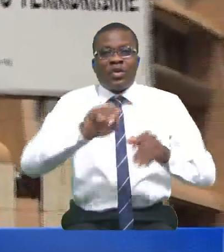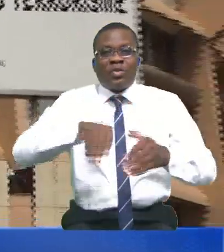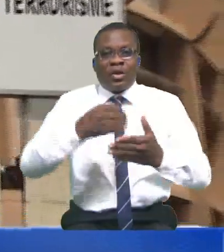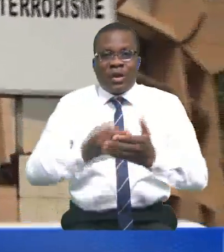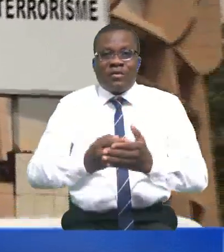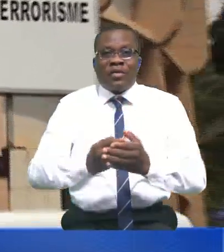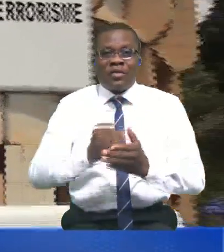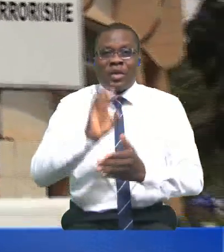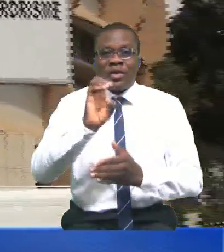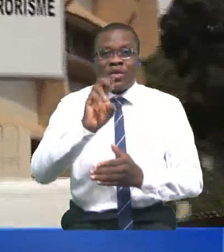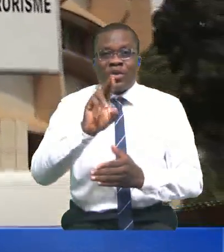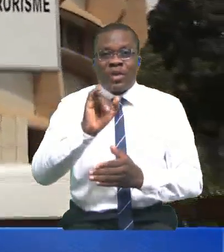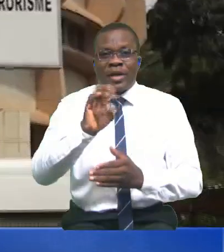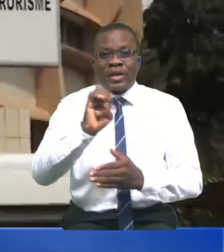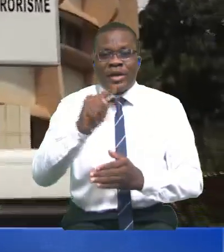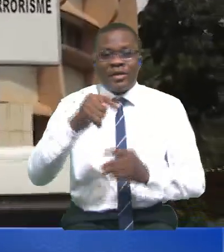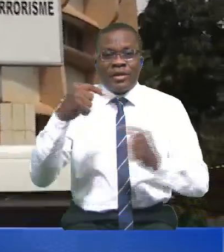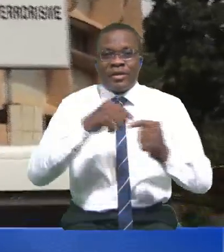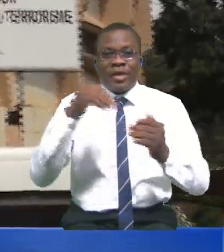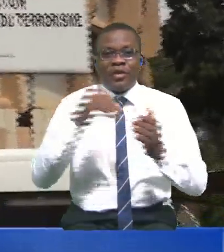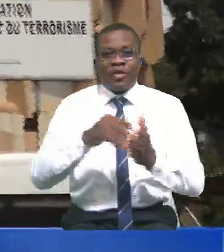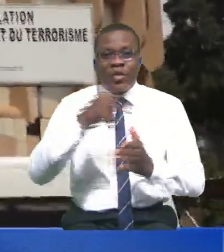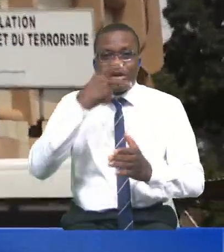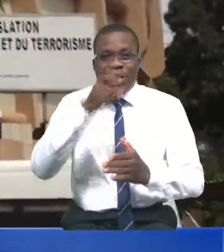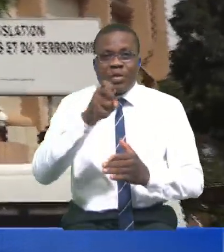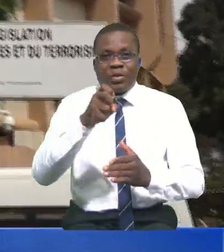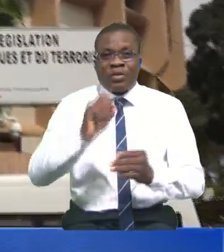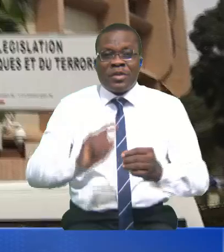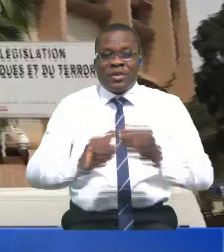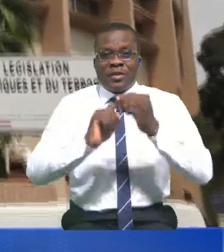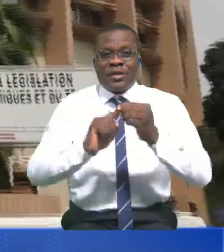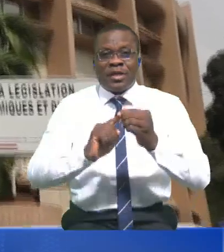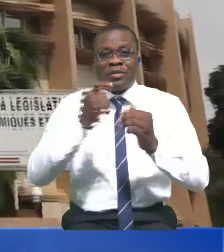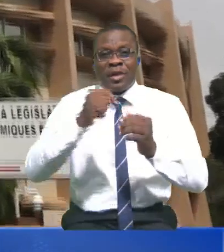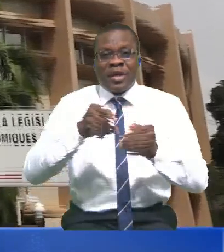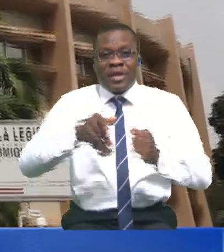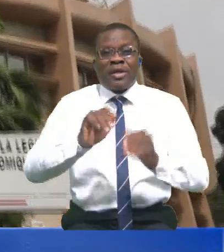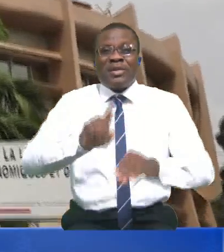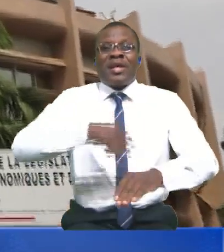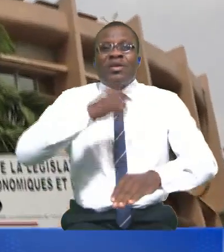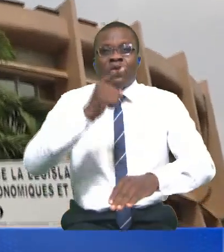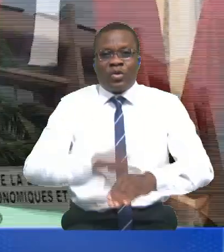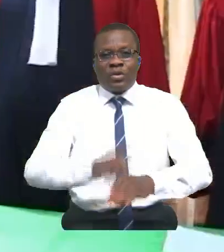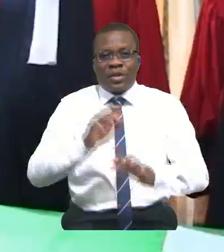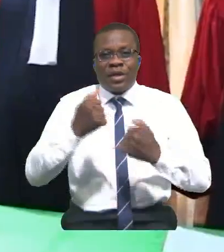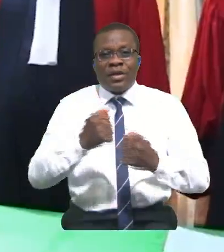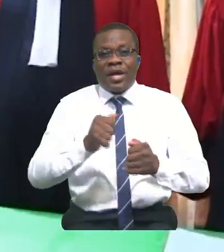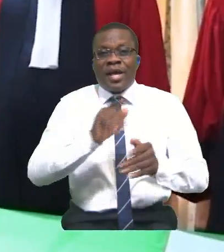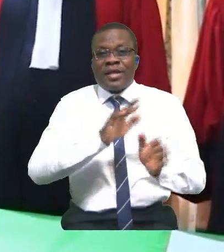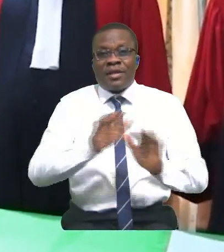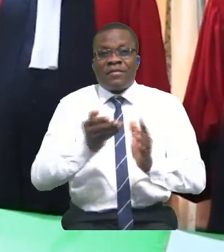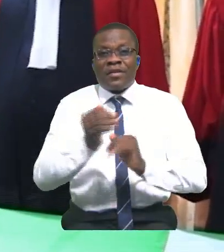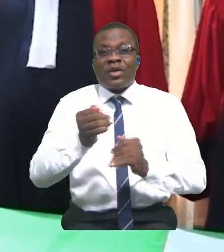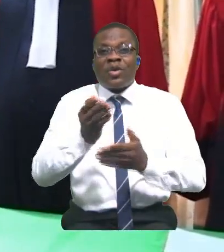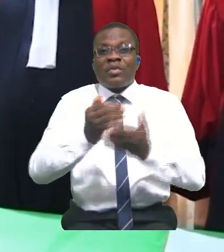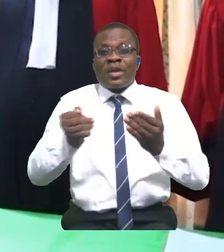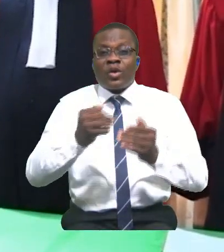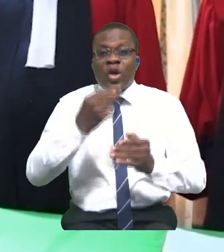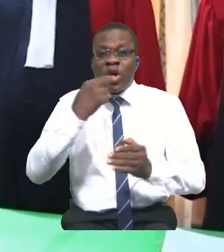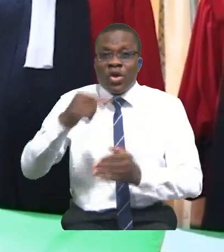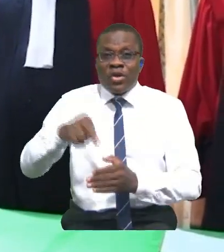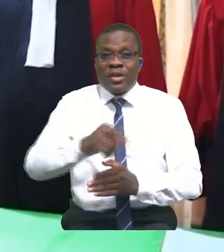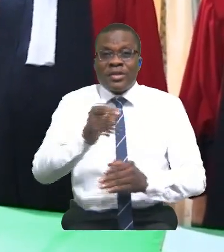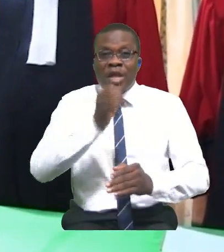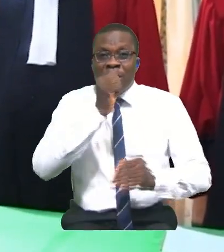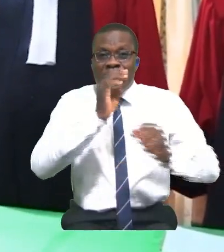criette et sa lutte contre la corruption notamment qui pendant longtemps a été considéré comme un serpent de mer mais